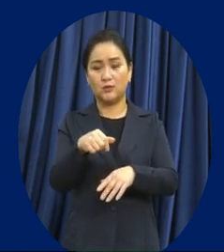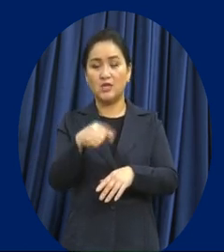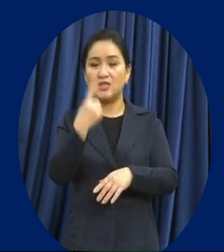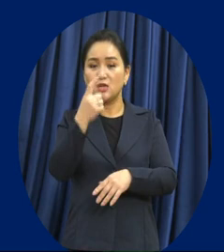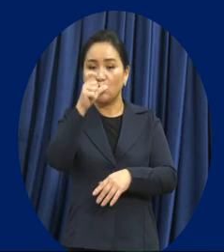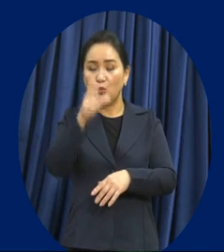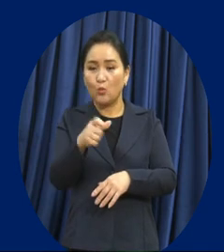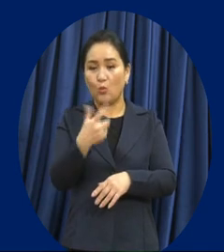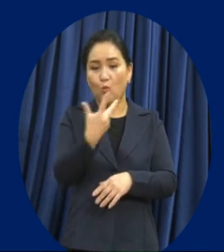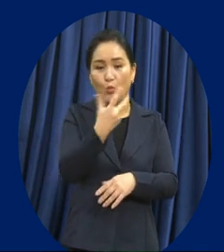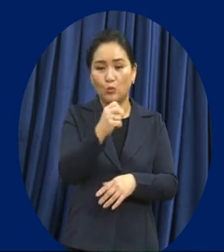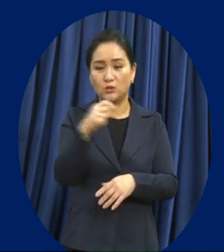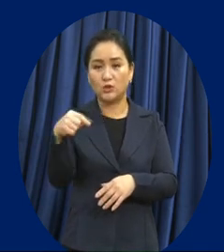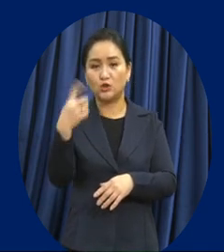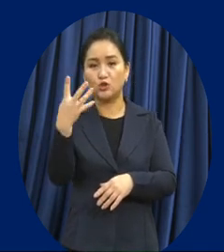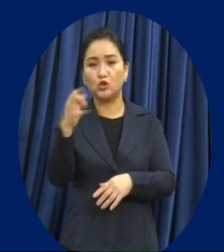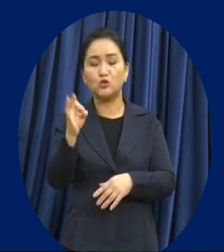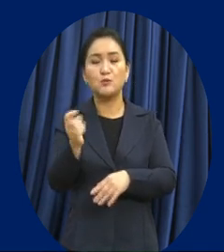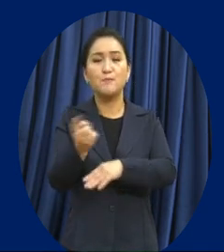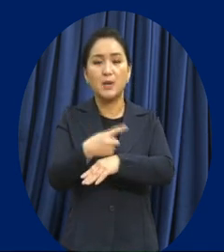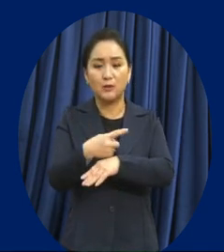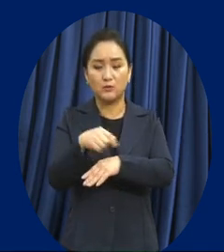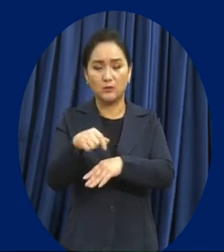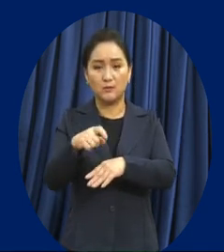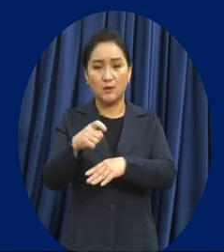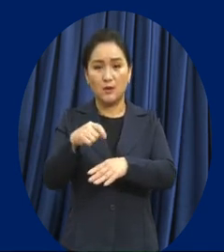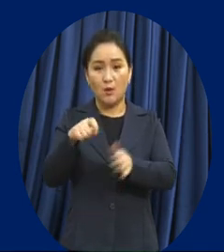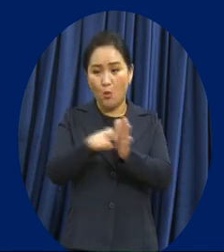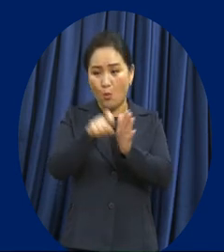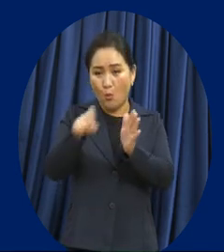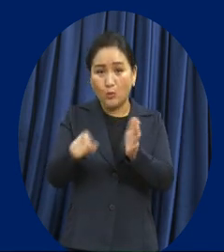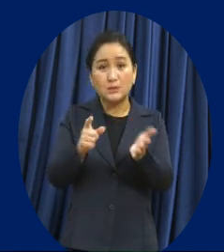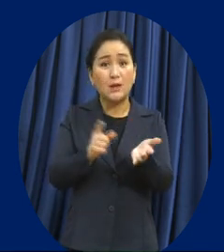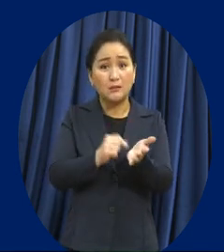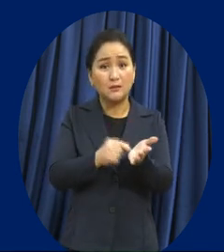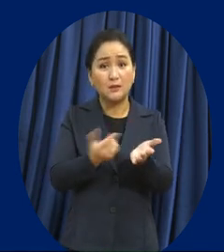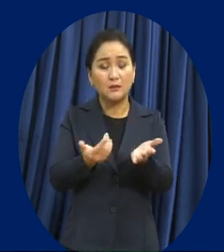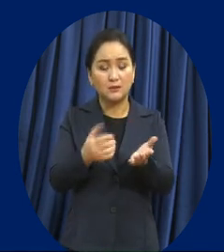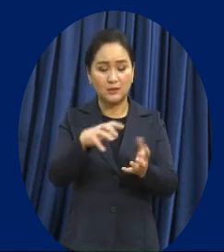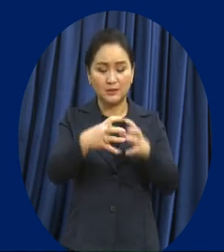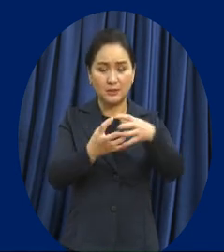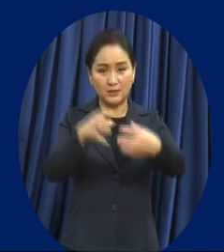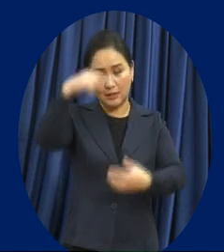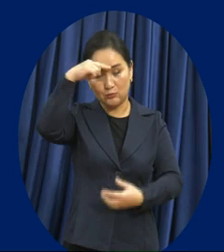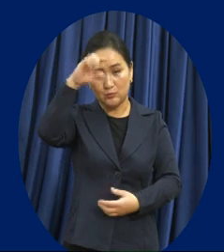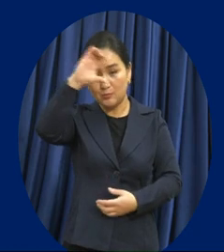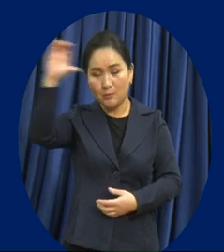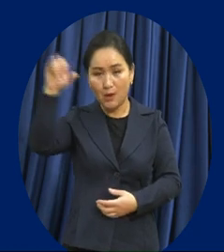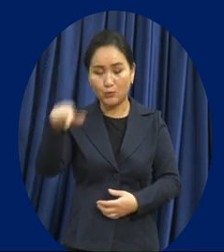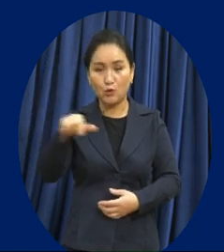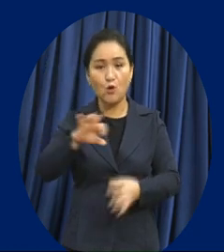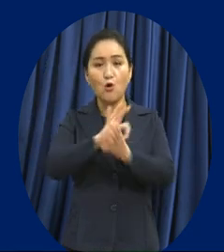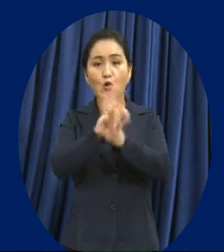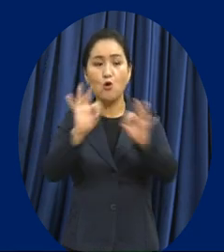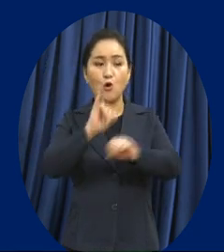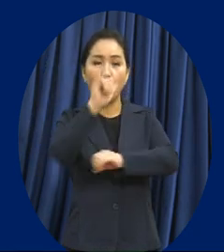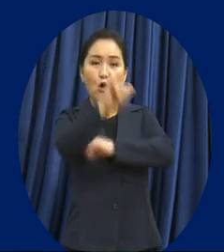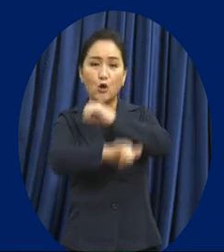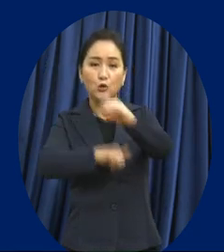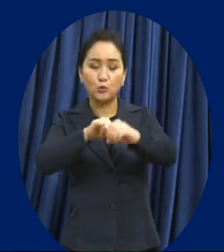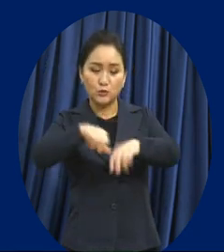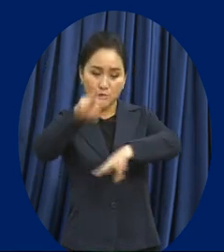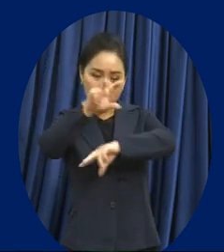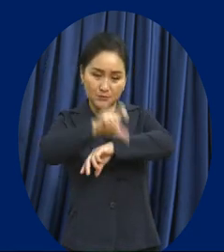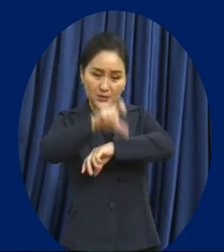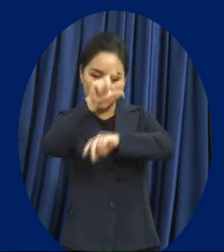30-аас 40 минут нэг айлд бол байх ийм хугацаа зарцуулагдж байна. Гэтэл Дэлхийн эрүүл мэндийн байгууллага бусад одоо орнуудын судлаачдын зөвлөж